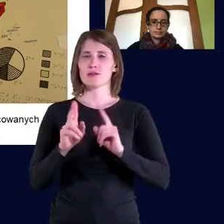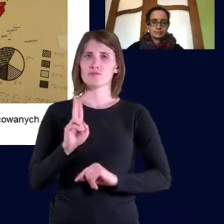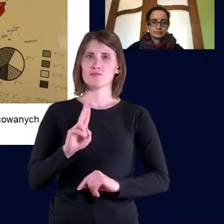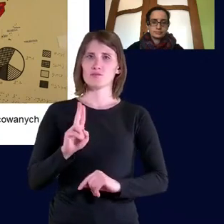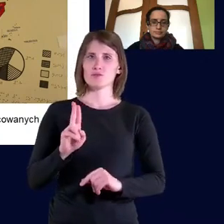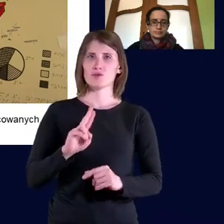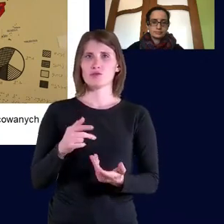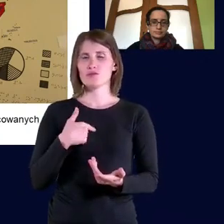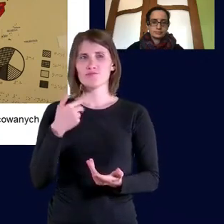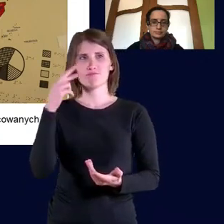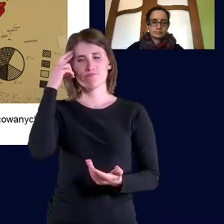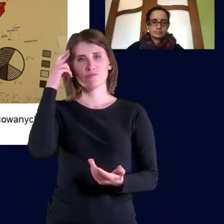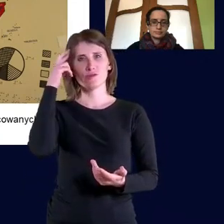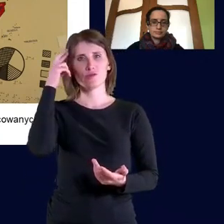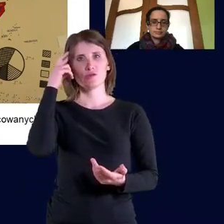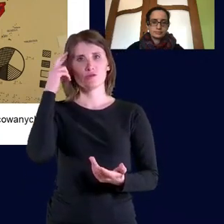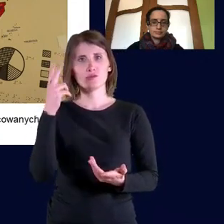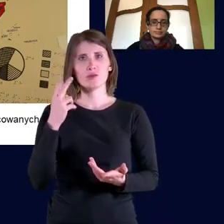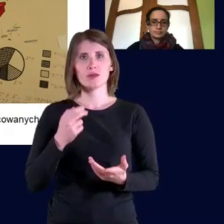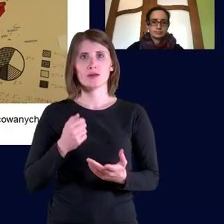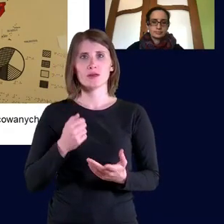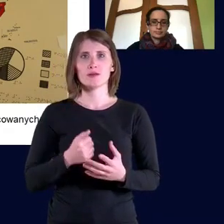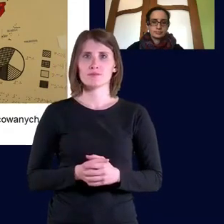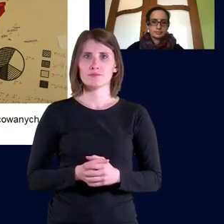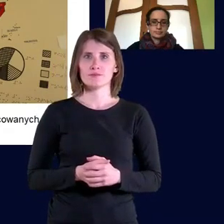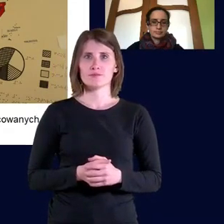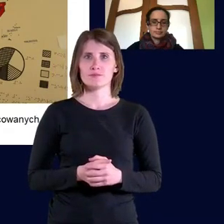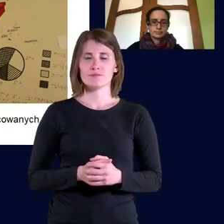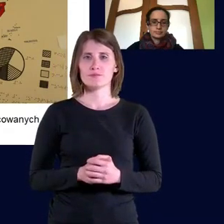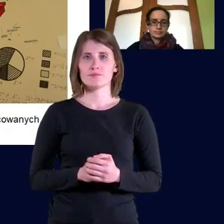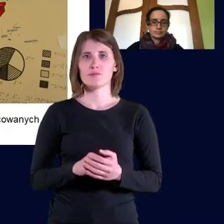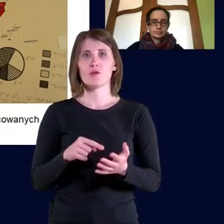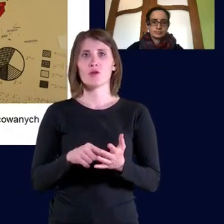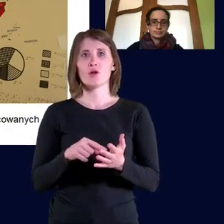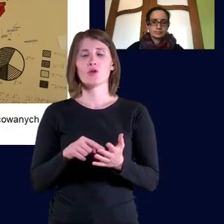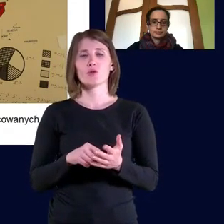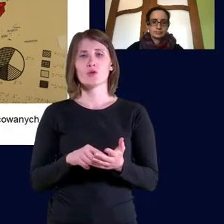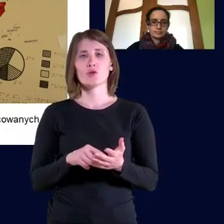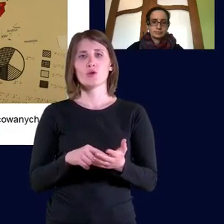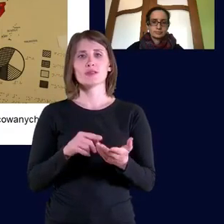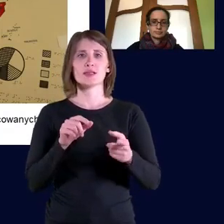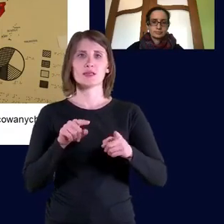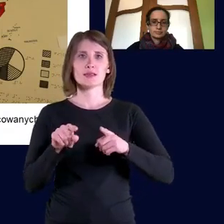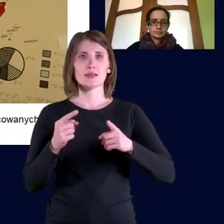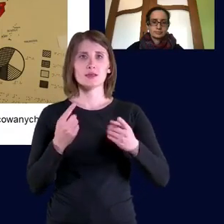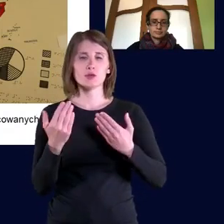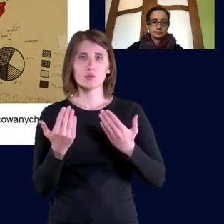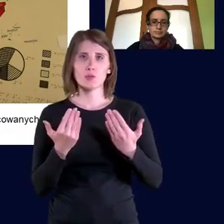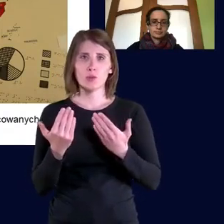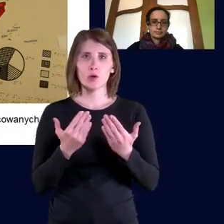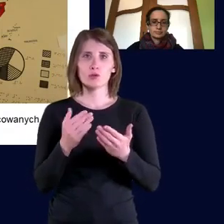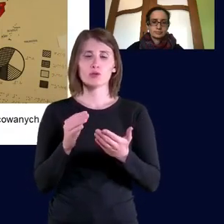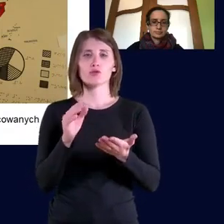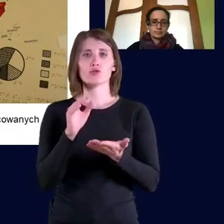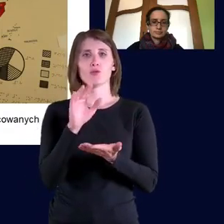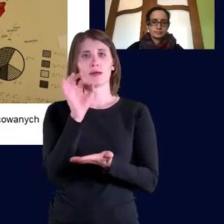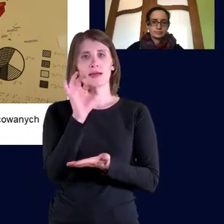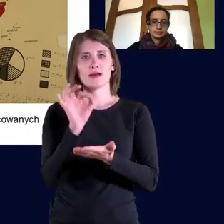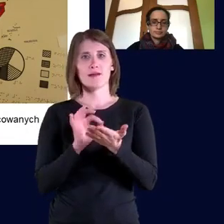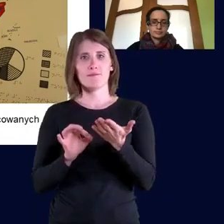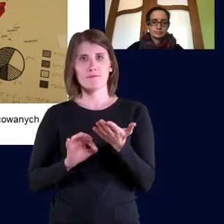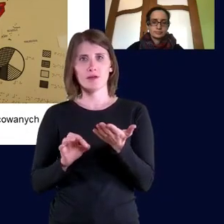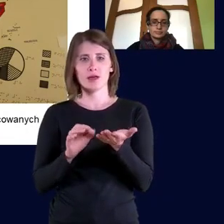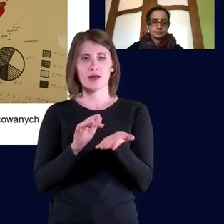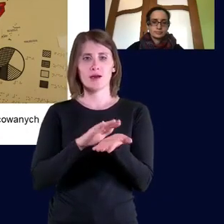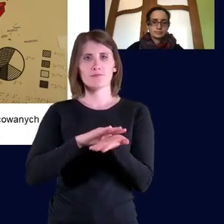zrozumiały Jest to forma adaptacji grafiki inaczej zmiany ją grafiką wypukłą